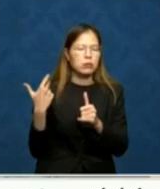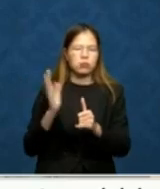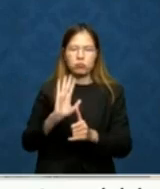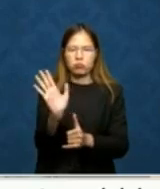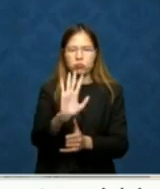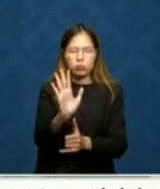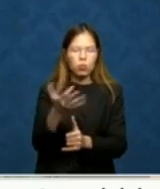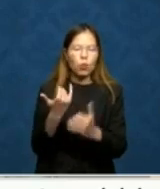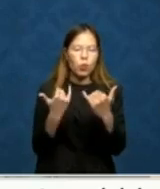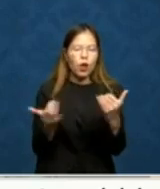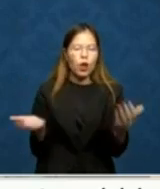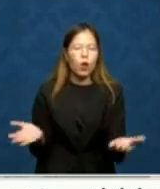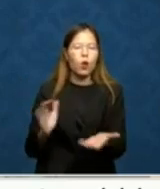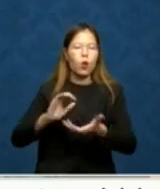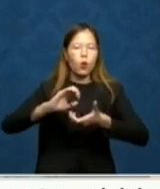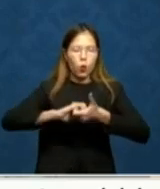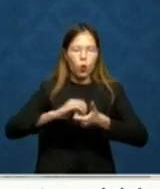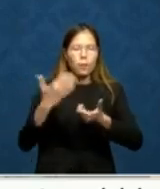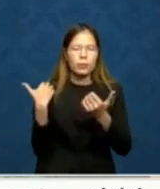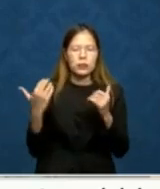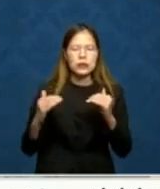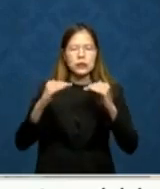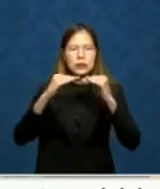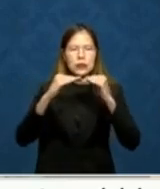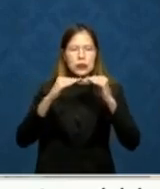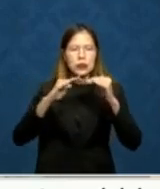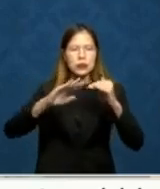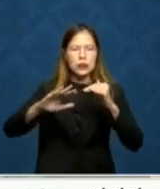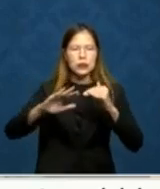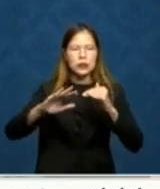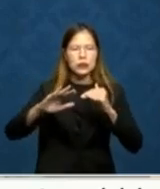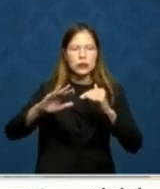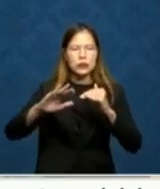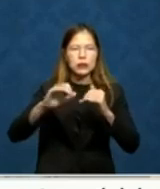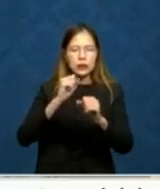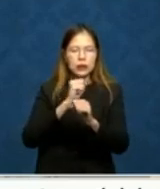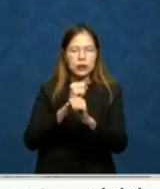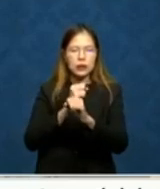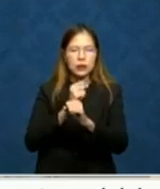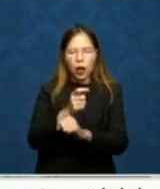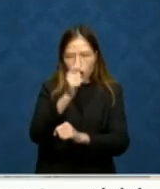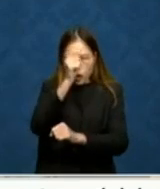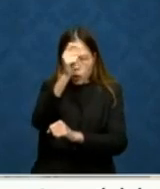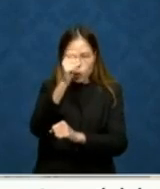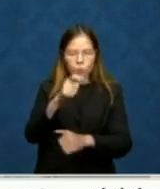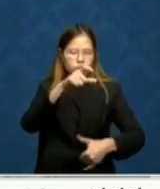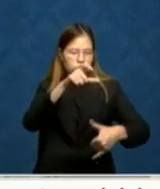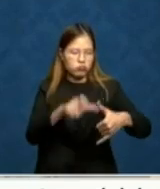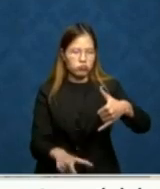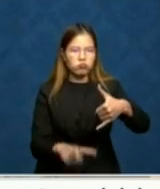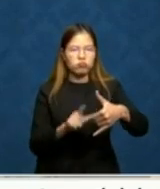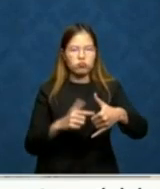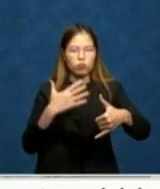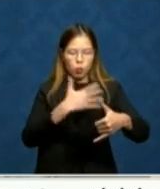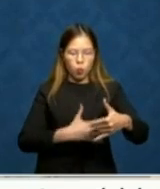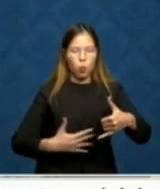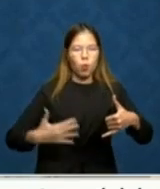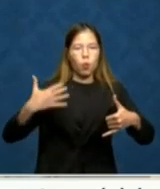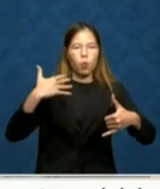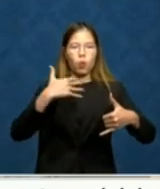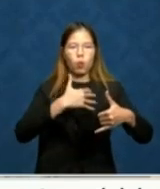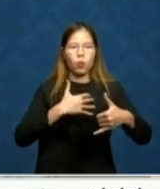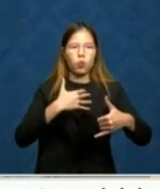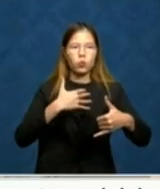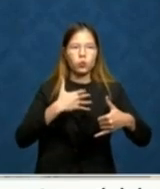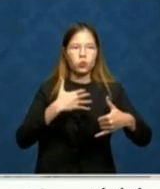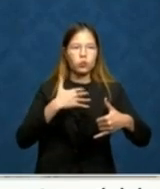มือกันอีกครั้งยืนยันสิทธิ์ในเคารพยืนยันสิทธิ์ที่จะเคารพในหลักการในร่างกายของพวกเราทุกคนนะคะว่าสิท